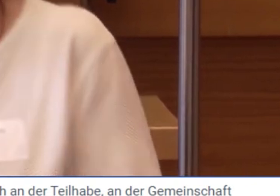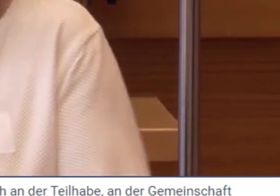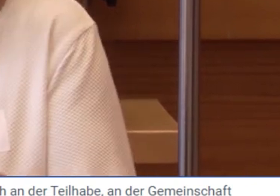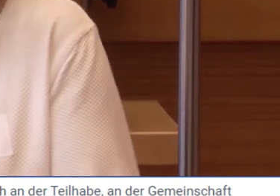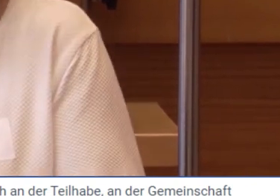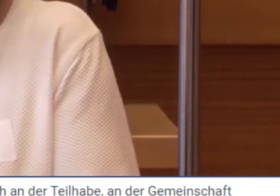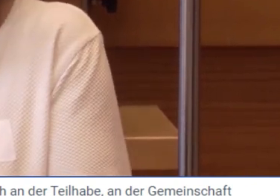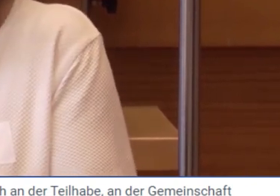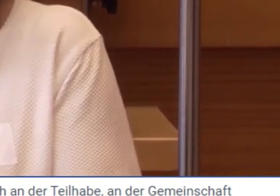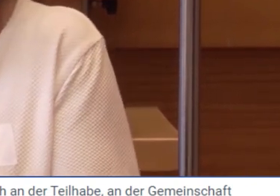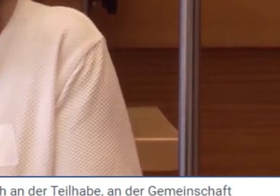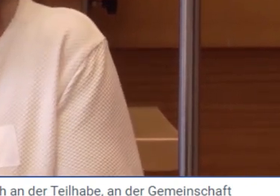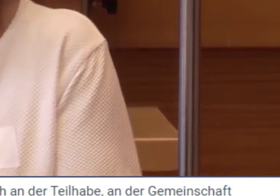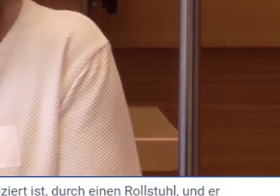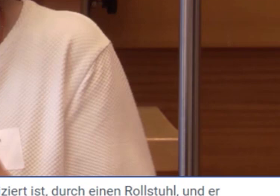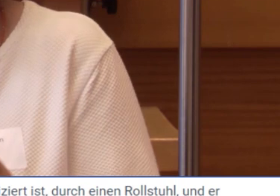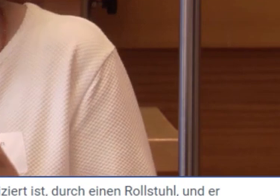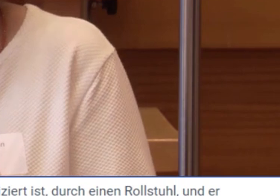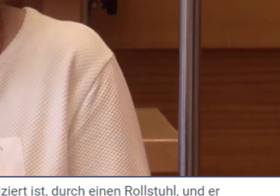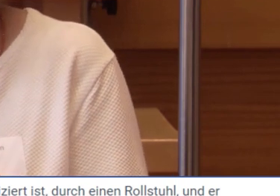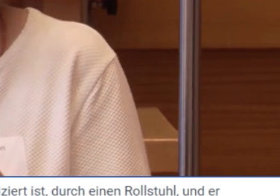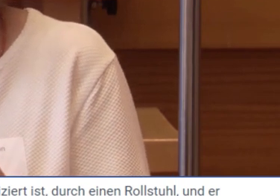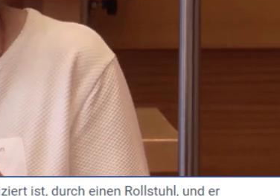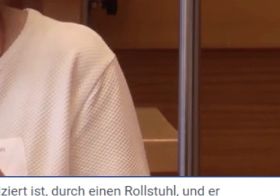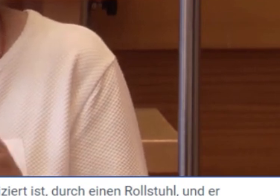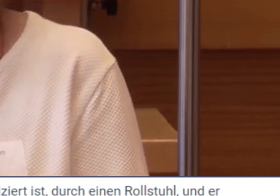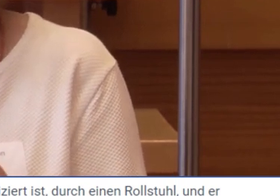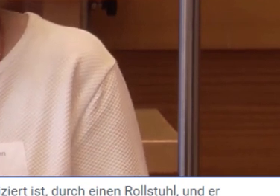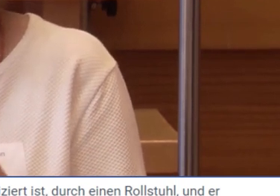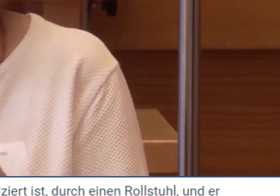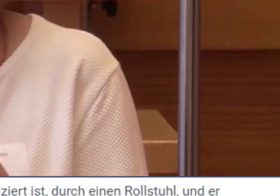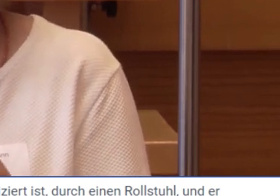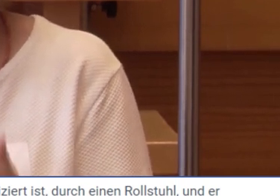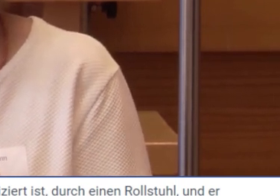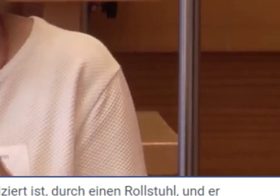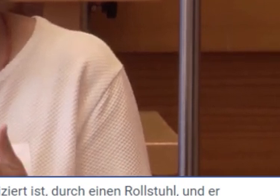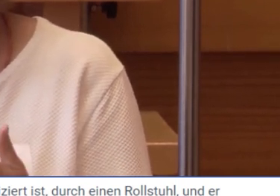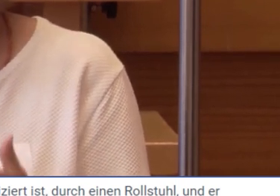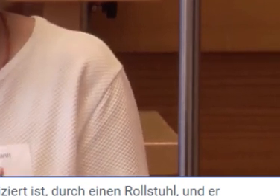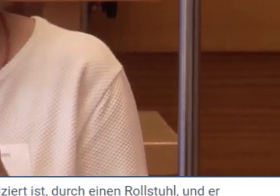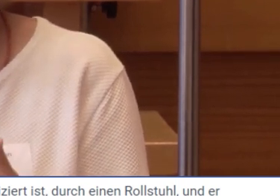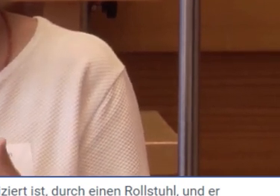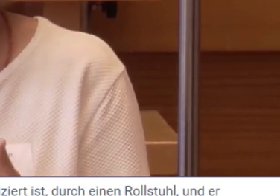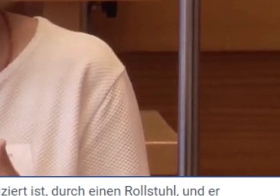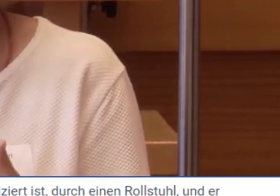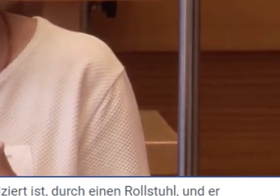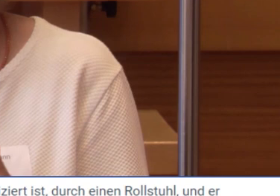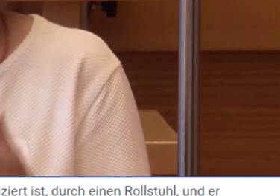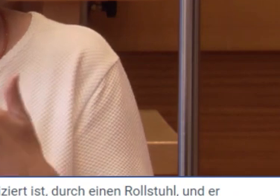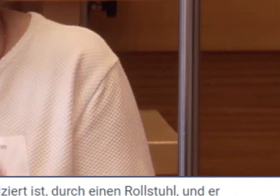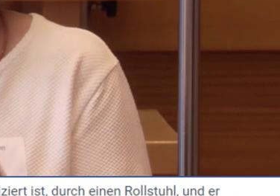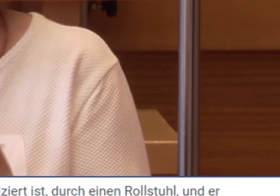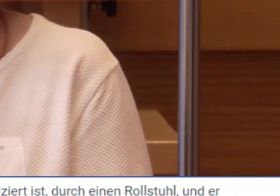oder ein Diabetiker der aber der hat auch eine Behinderung nämlich die Diabetes seine Niere funktioniert nicht richtig